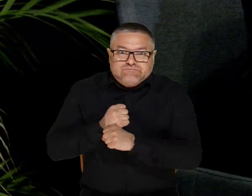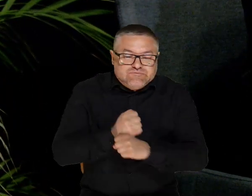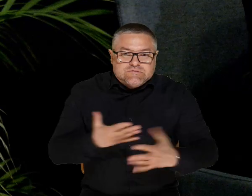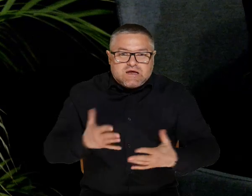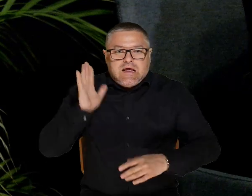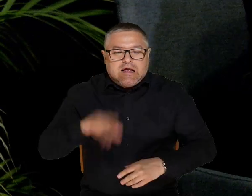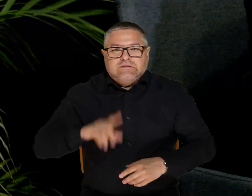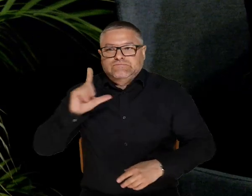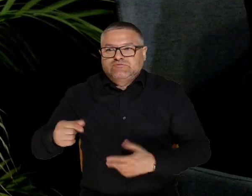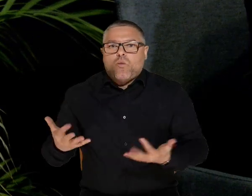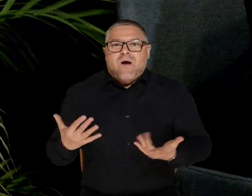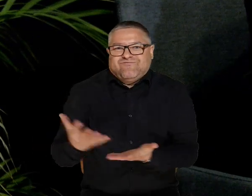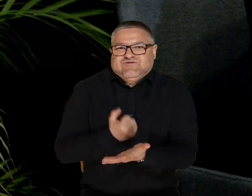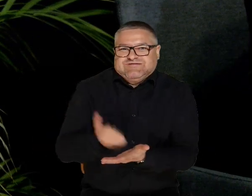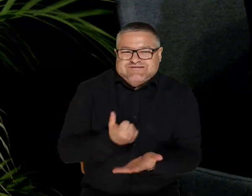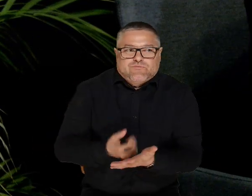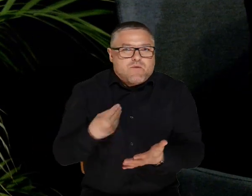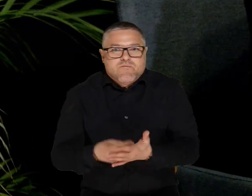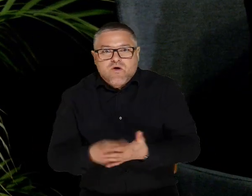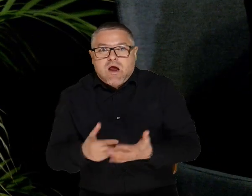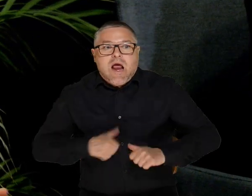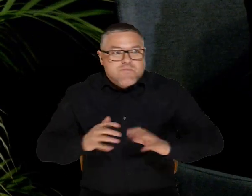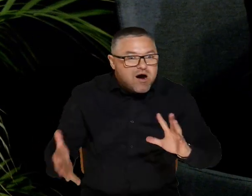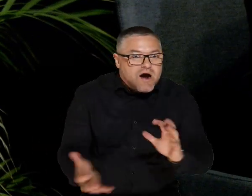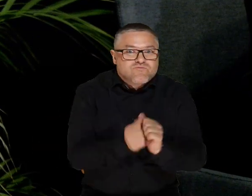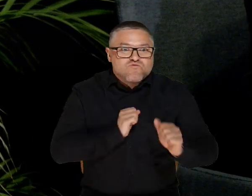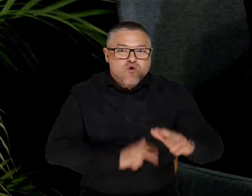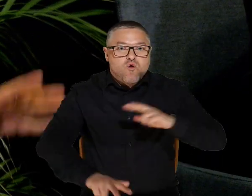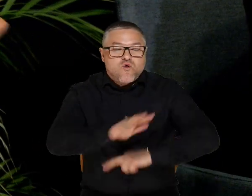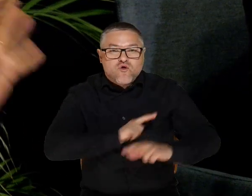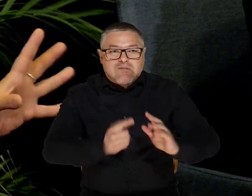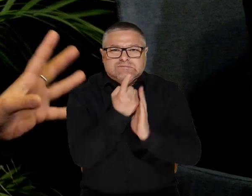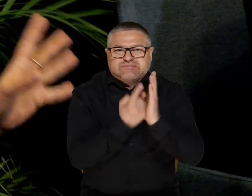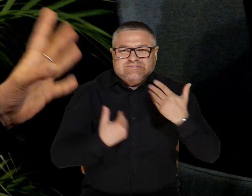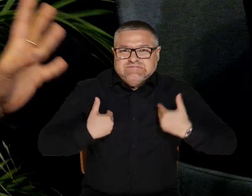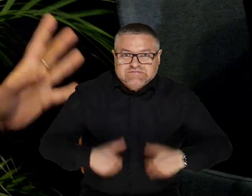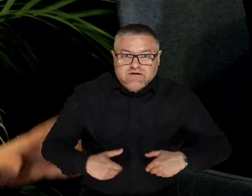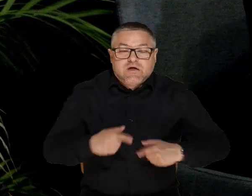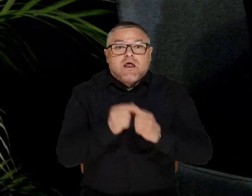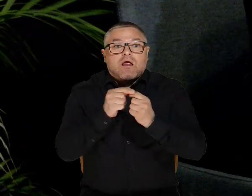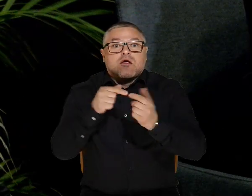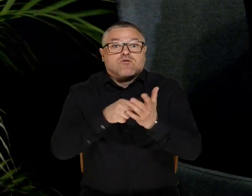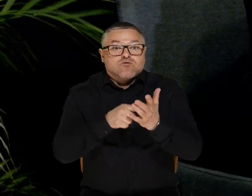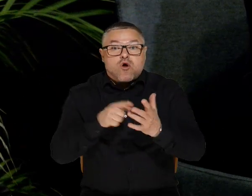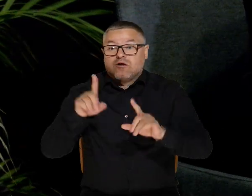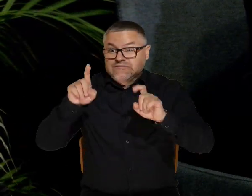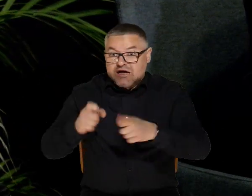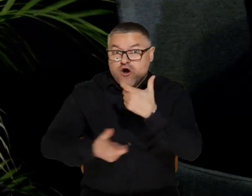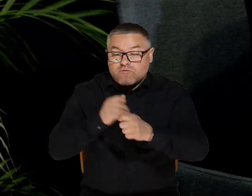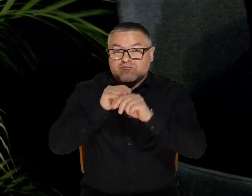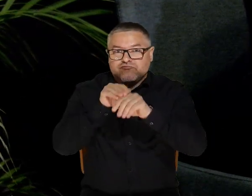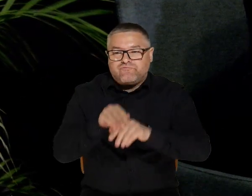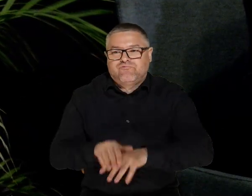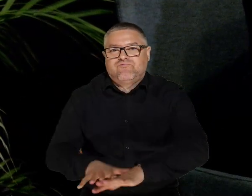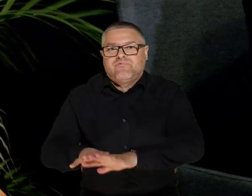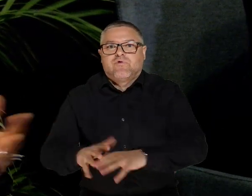no właśnie zarobić łatwo jakieś pieniądze po to, żeby uratować rodzinę od tarapatów i jakby wsiąknęła właśnie w tamto środowisko